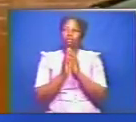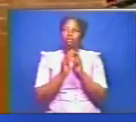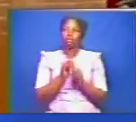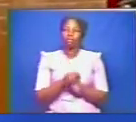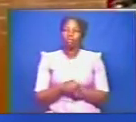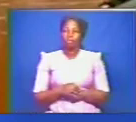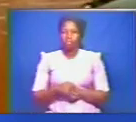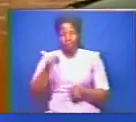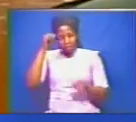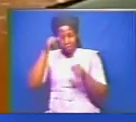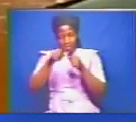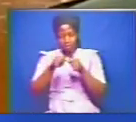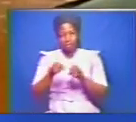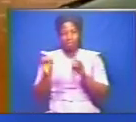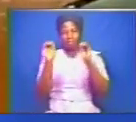Tukumbuke